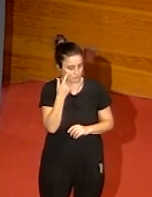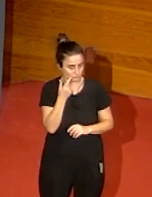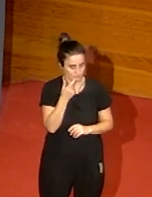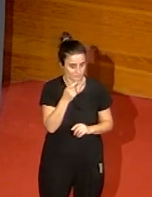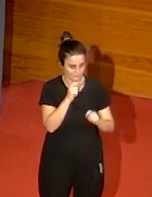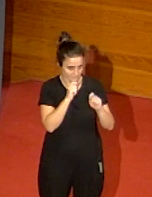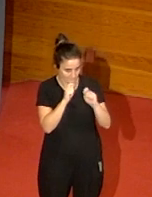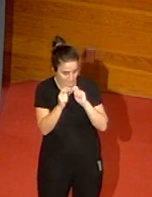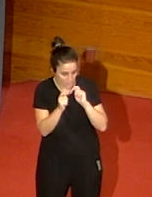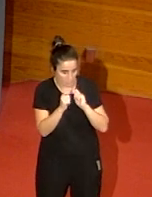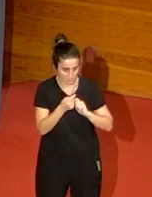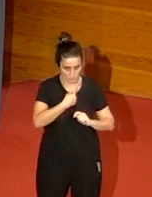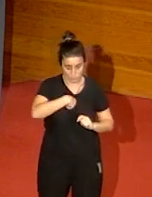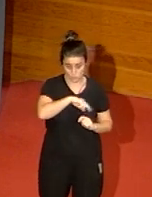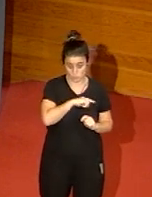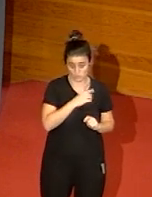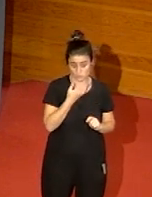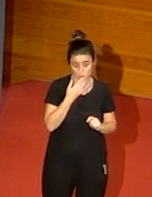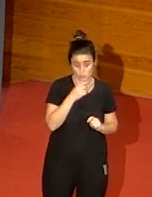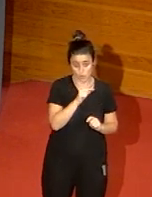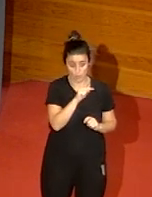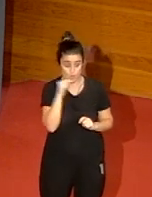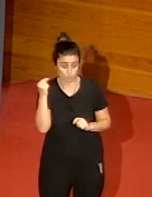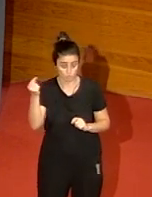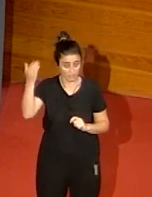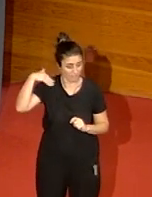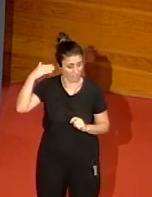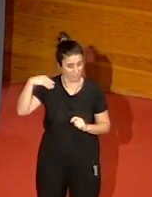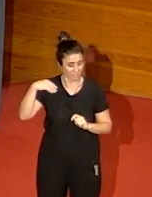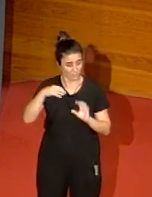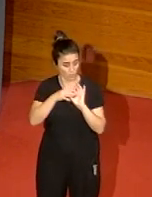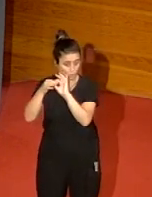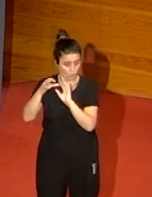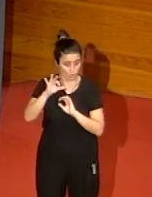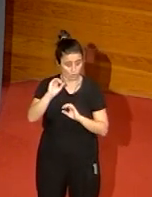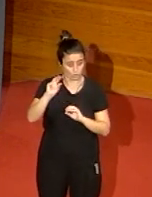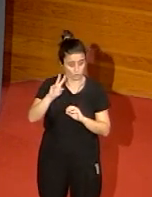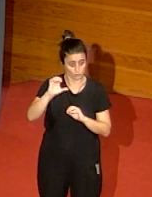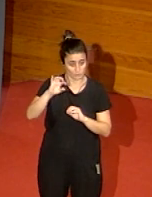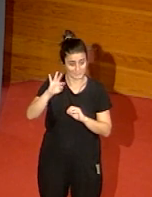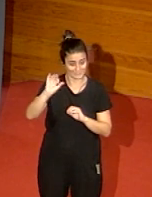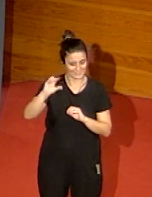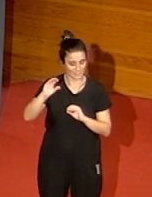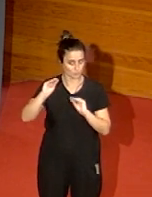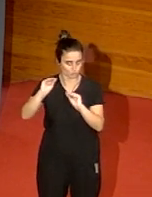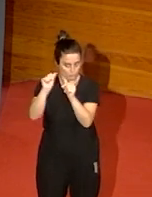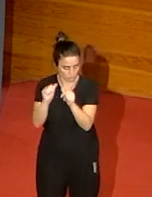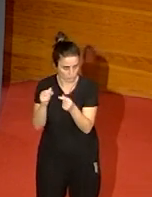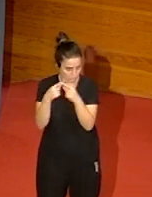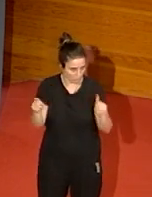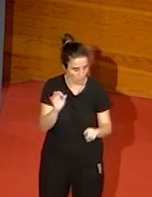Guk egiten dugun kazetaritzak ez dauka zer ikusirik Soviet Batasunean egiten zen kazetaritzarekin, eta kazetaritza zen baita ere, edo Txinan gaur egun egiten